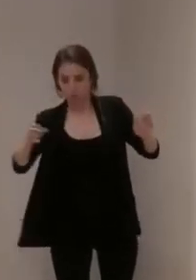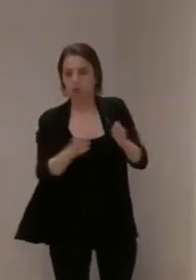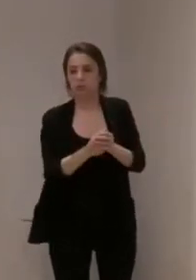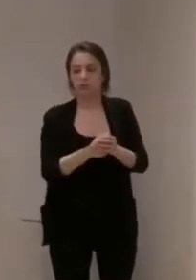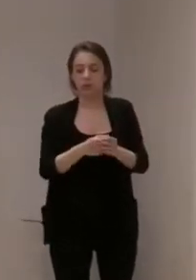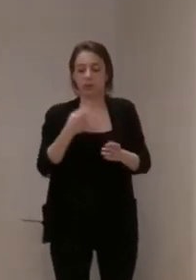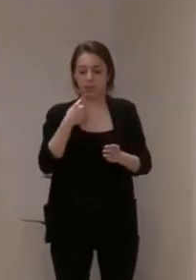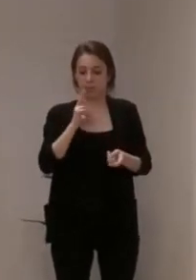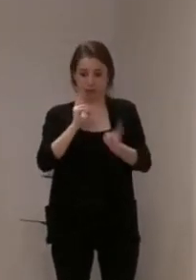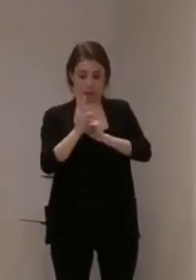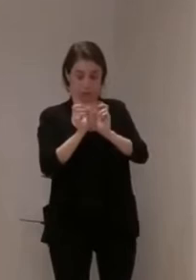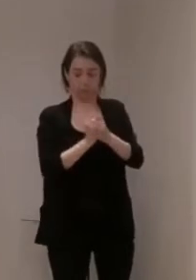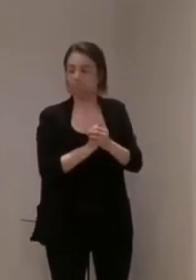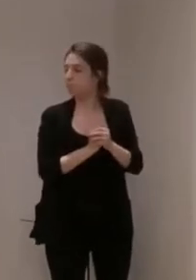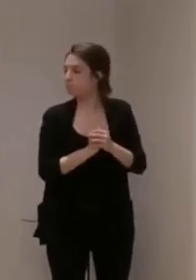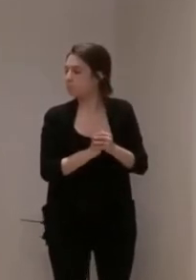De fet,